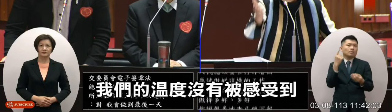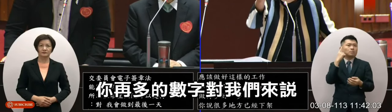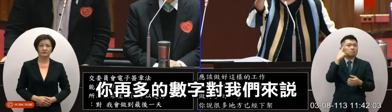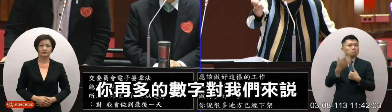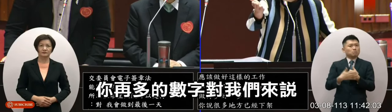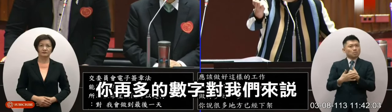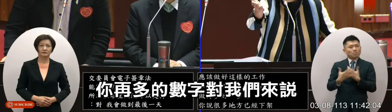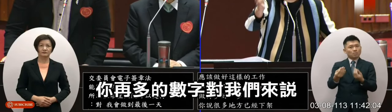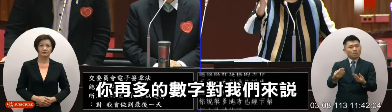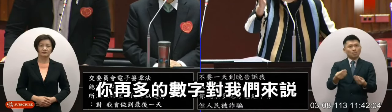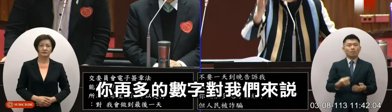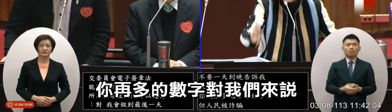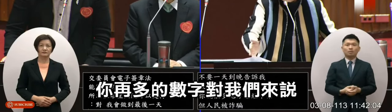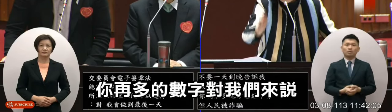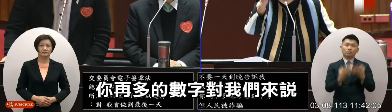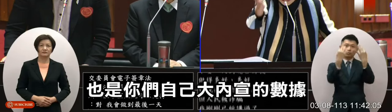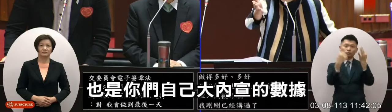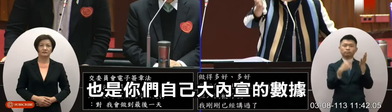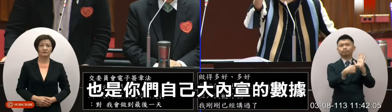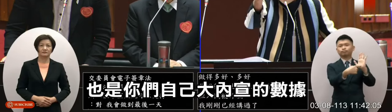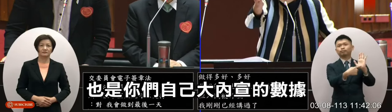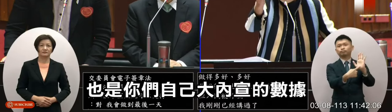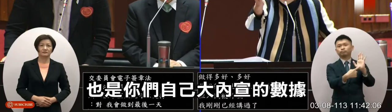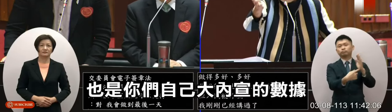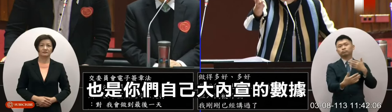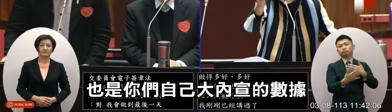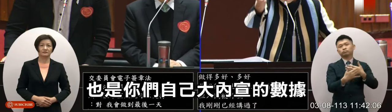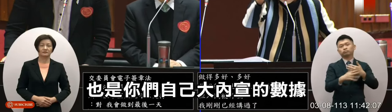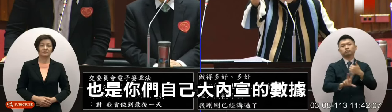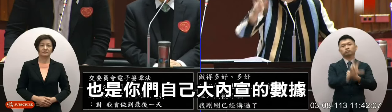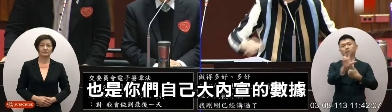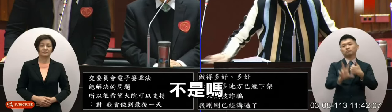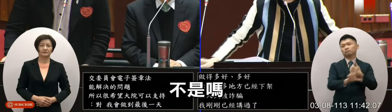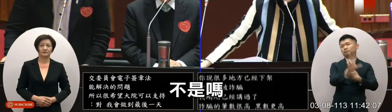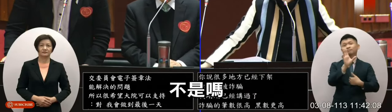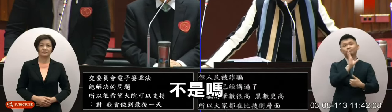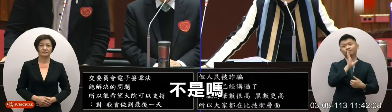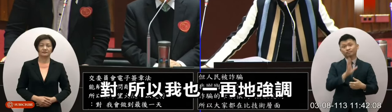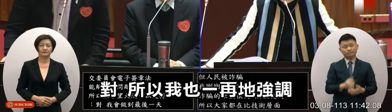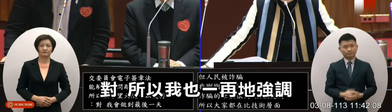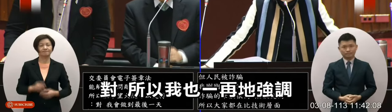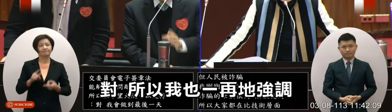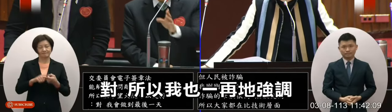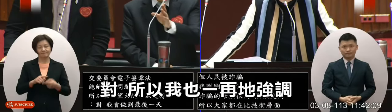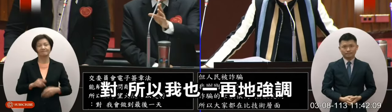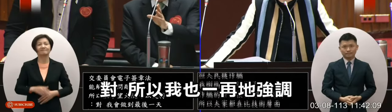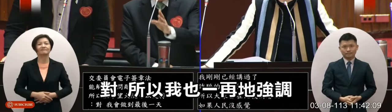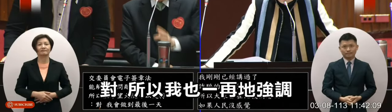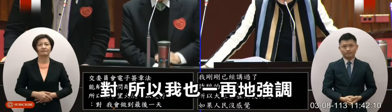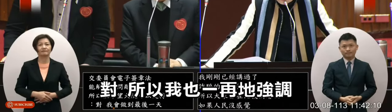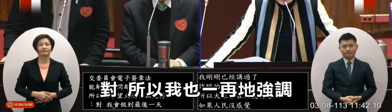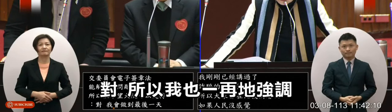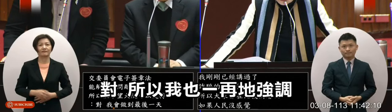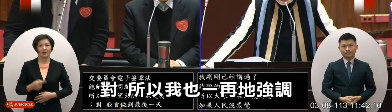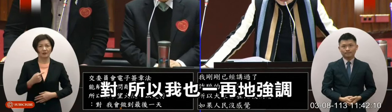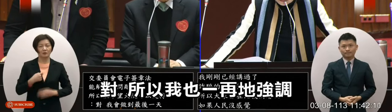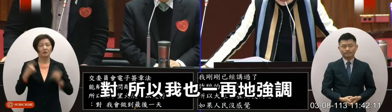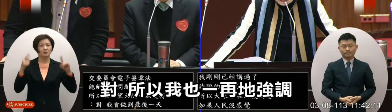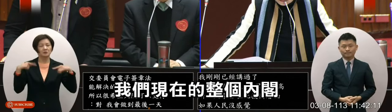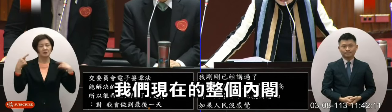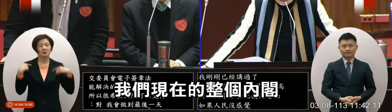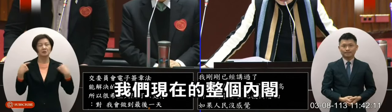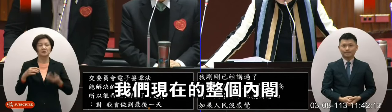受到，你太多的数字对我们来说也是你们自己大内宣的数据，不是吗？ 对，所以我也一再的强